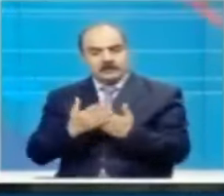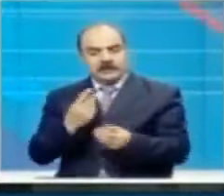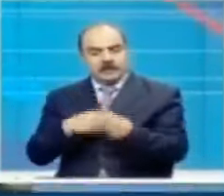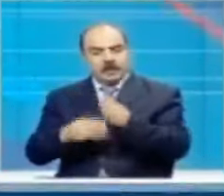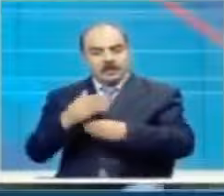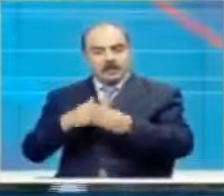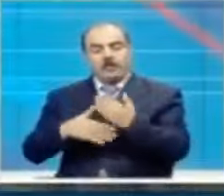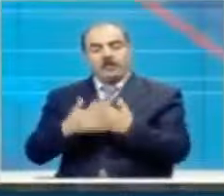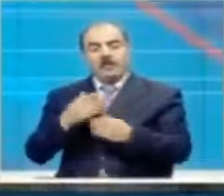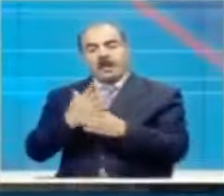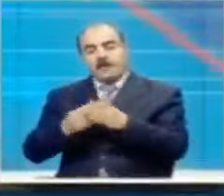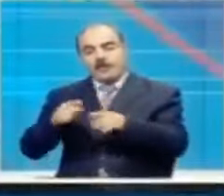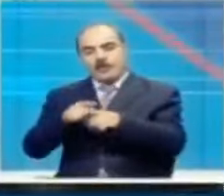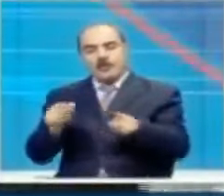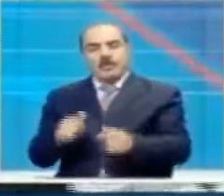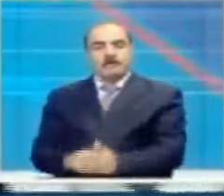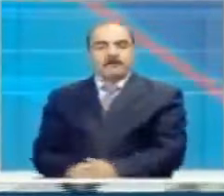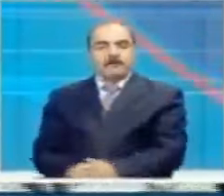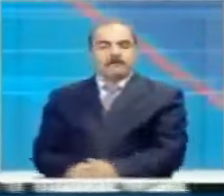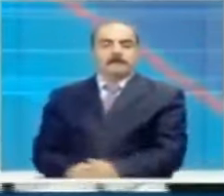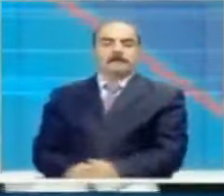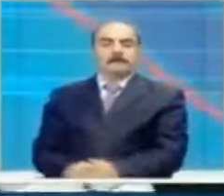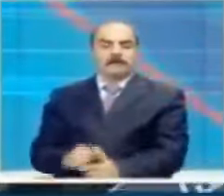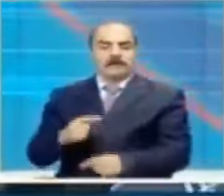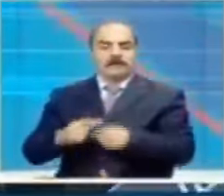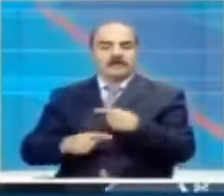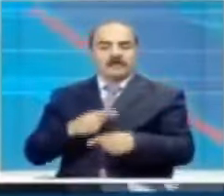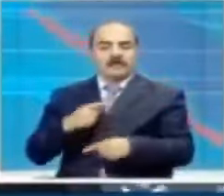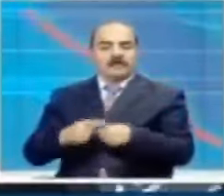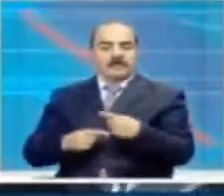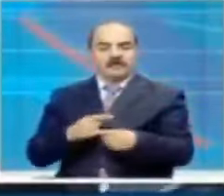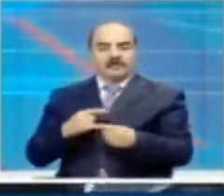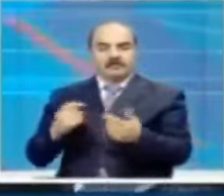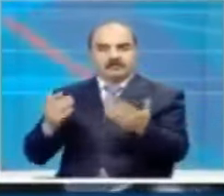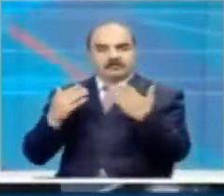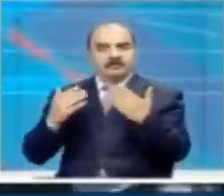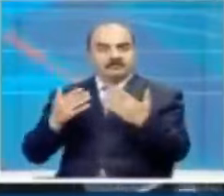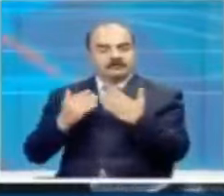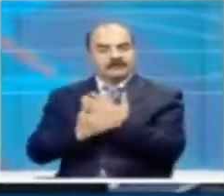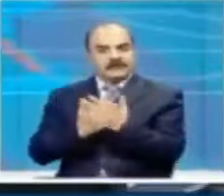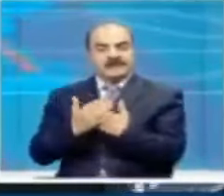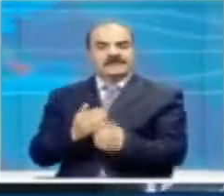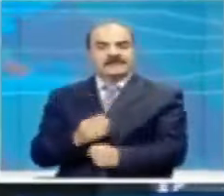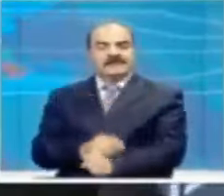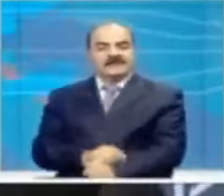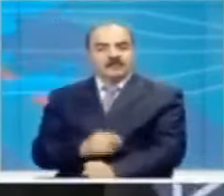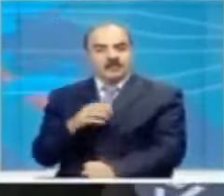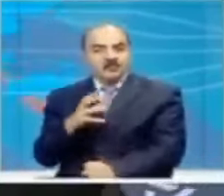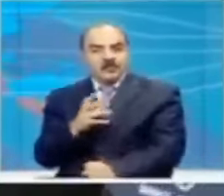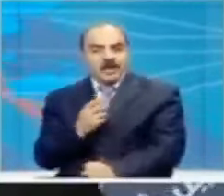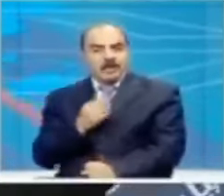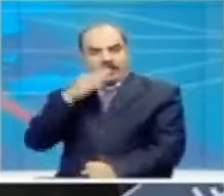الرقمي لابناء المحافظه مستمرون في جذب المزيد والمزيد من شباب